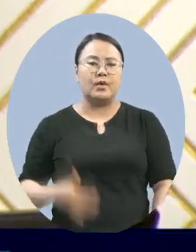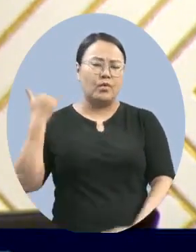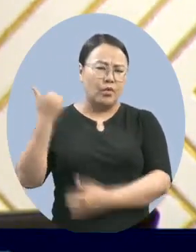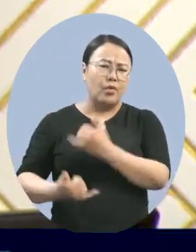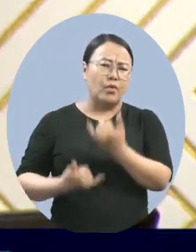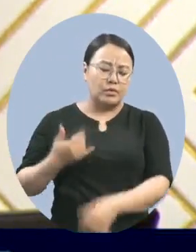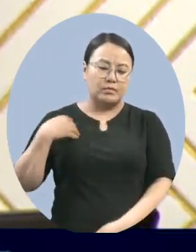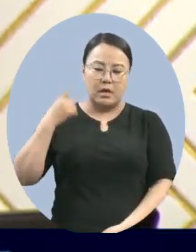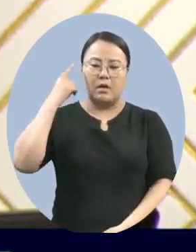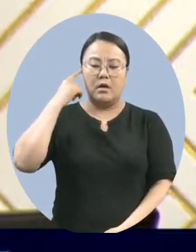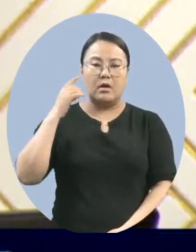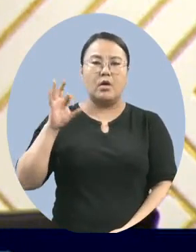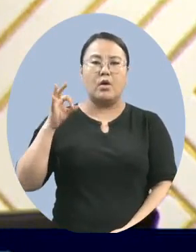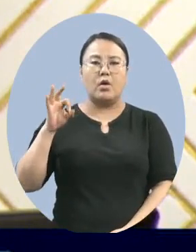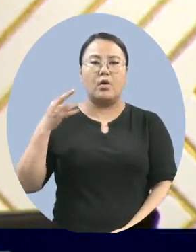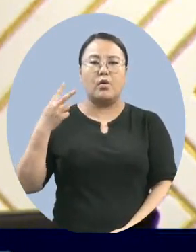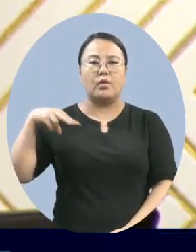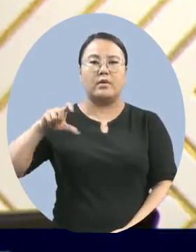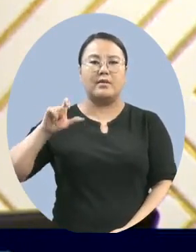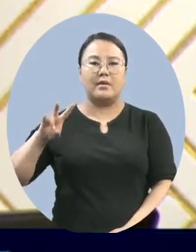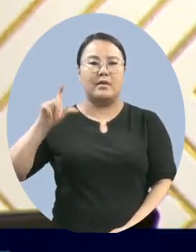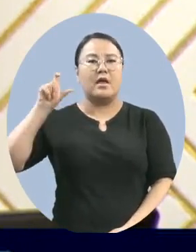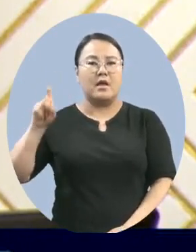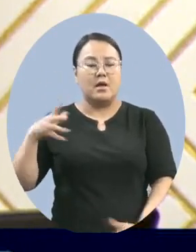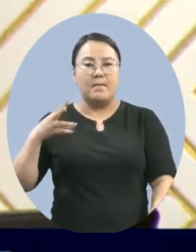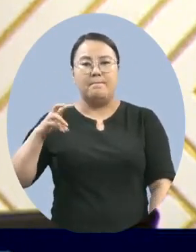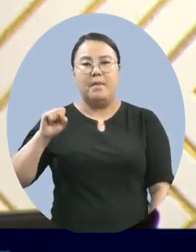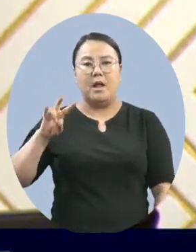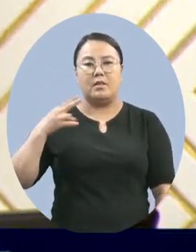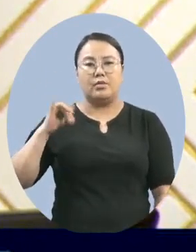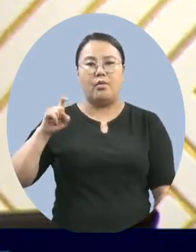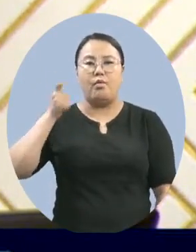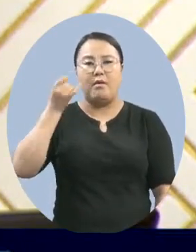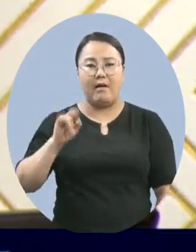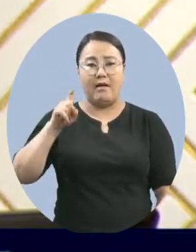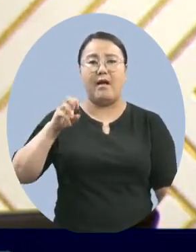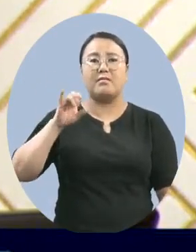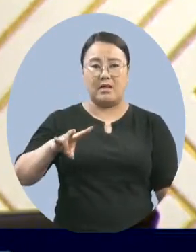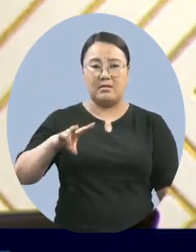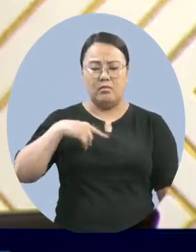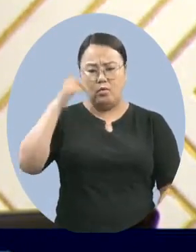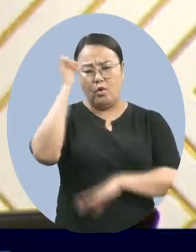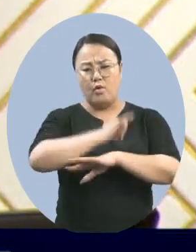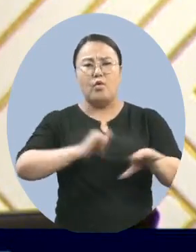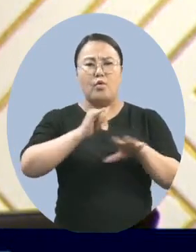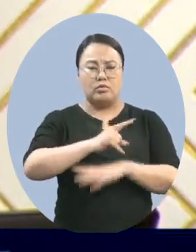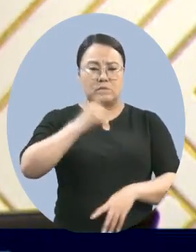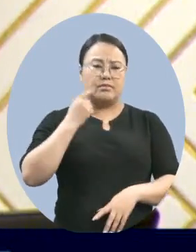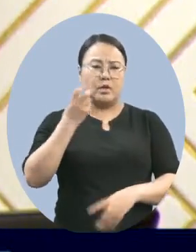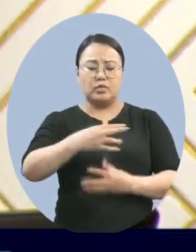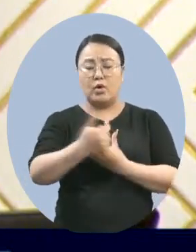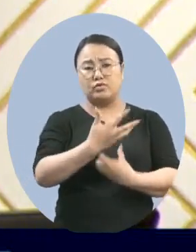Уламжлал ёсоо бодсон ч гэсэн өвөл үхээс ахуулаад мантгаатсан хатныг хүртэл Монголын эмэгтэйчүүдийн төр төсөнд гүйцэтгэж ирсэн үүрэг асар